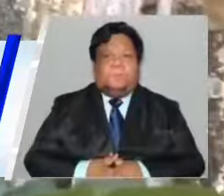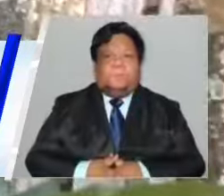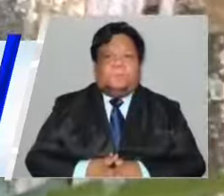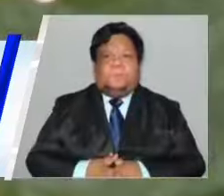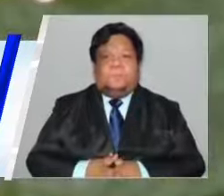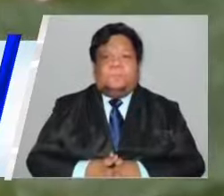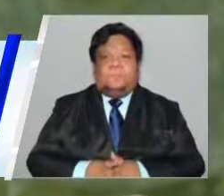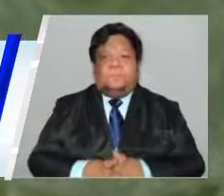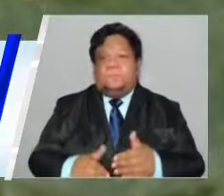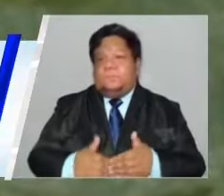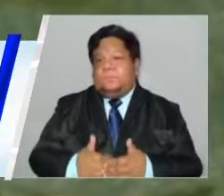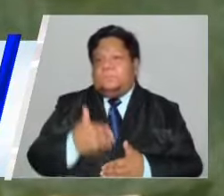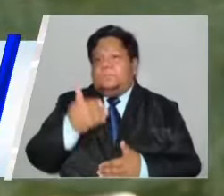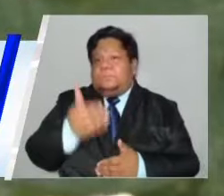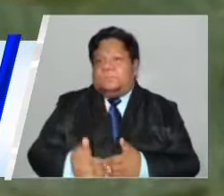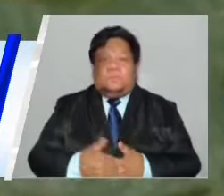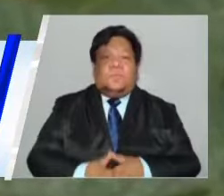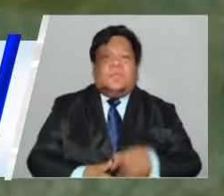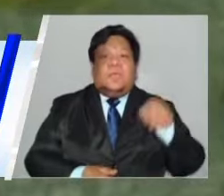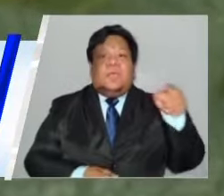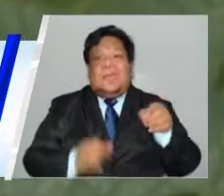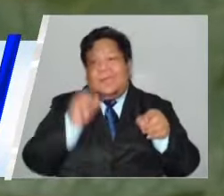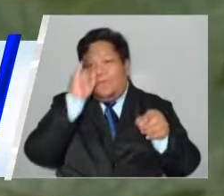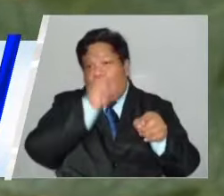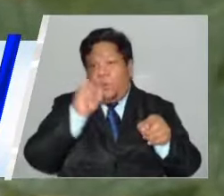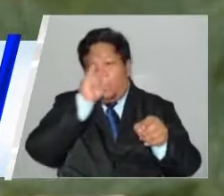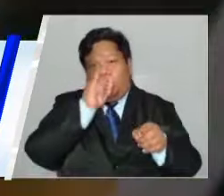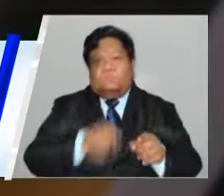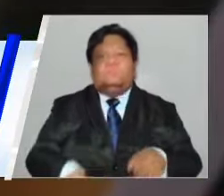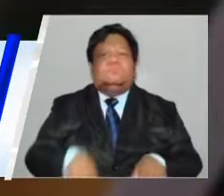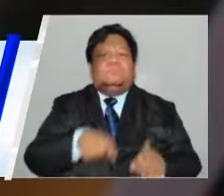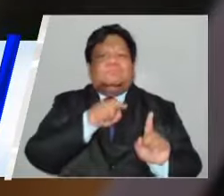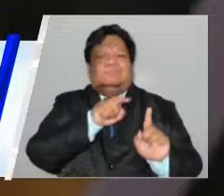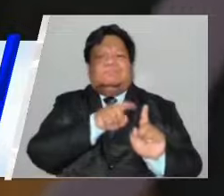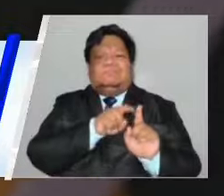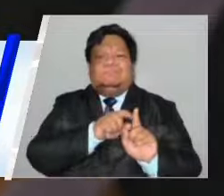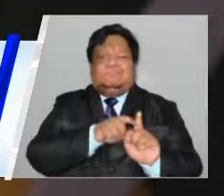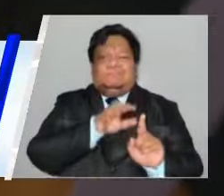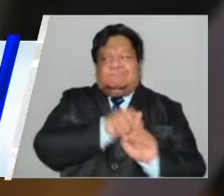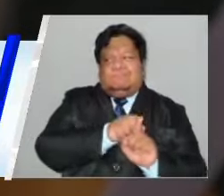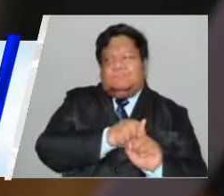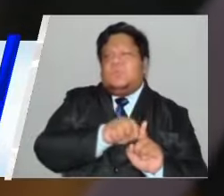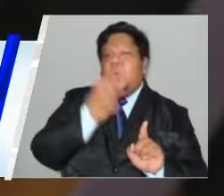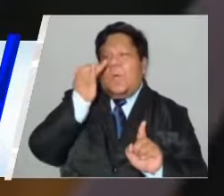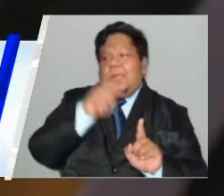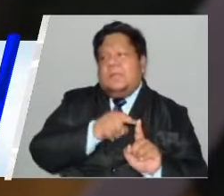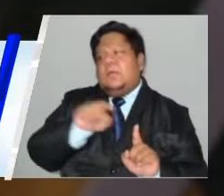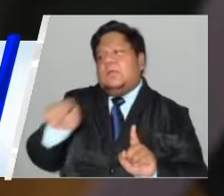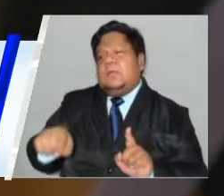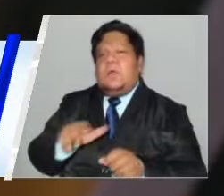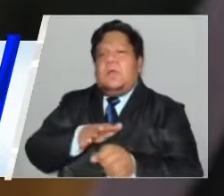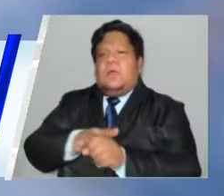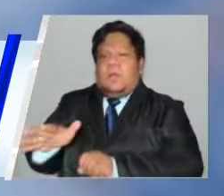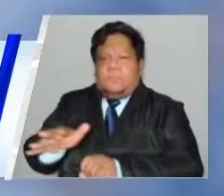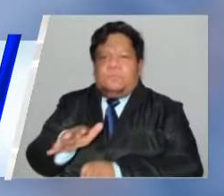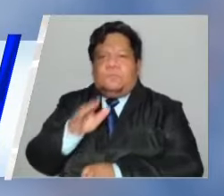naman ang ilang beses umunong hinaray sa San Miguel, Iloilo base sa sanaysay ng ina ng biktima. Sa GMA Regional